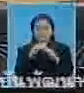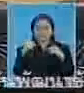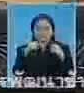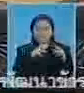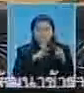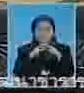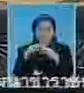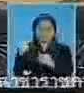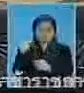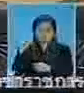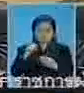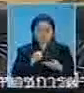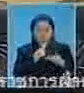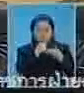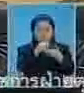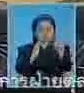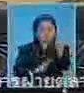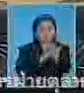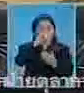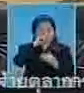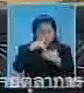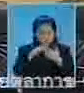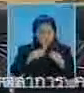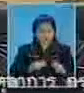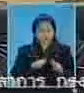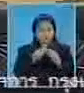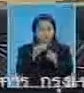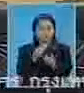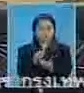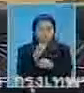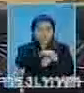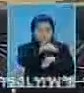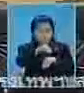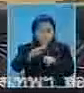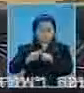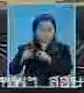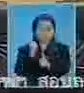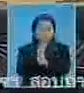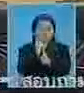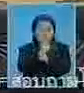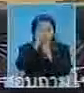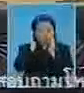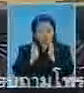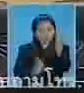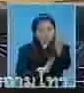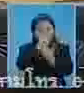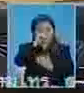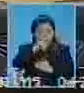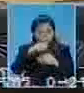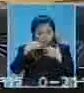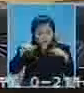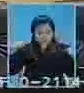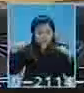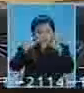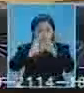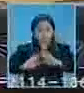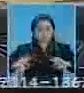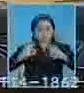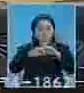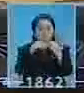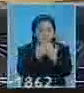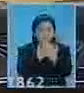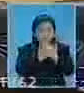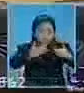ะสร้างคุณประโยชน์ให้กับประเทศชาติและพี่น้องประชาชนจำนวนมากแล้วต้องเป็นอาชีพที่มีผลตอบแทนต่อน้ำพักน้ำแรงของเขา